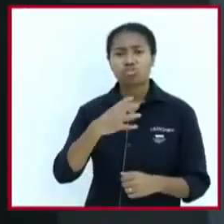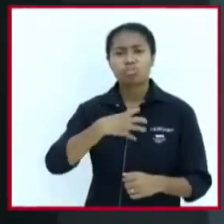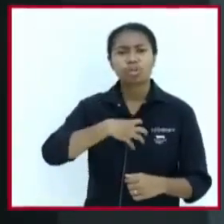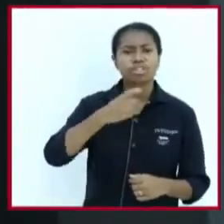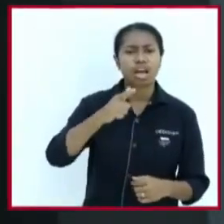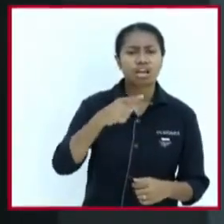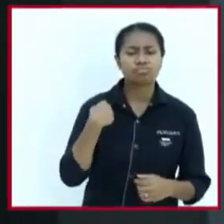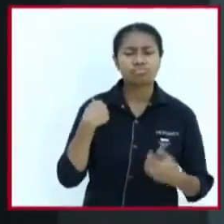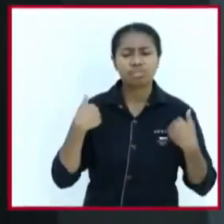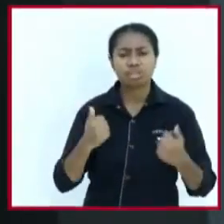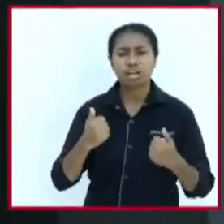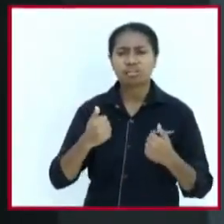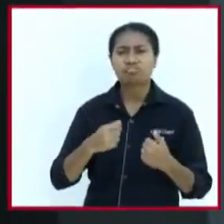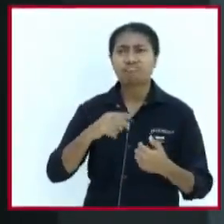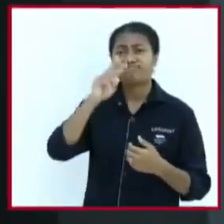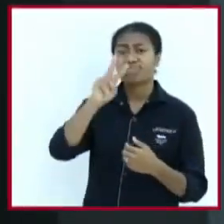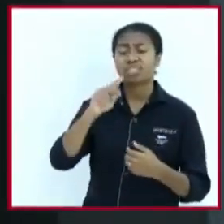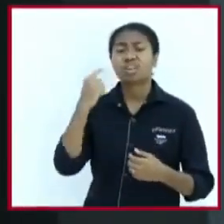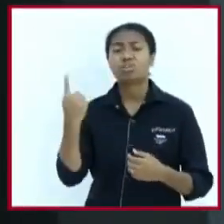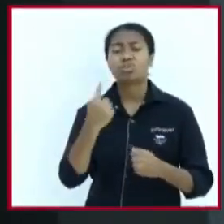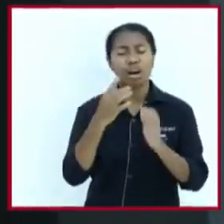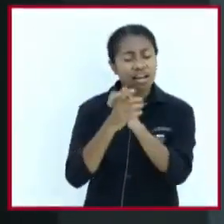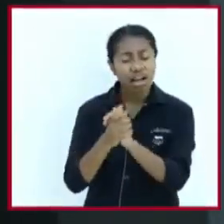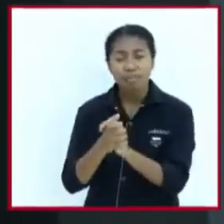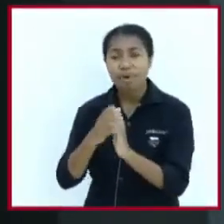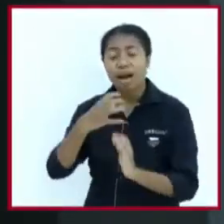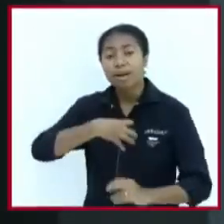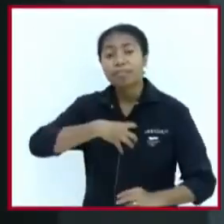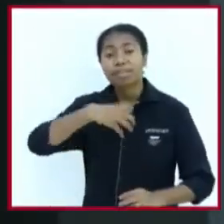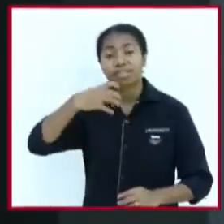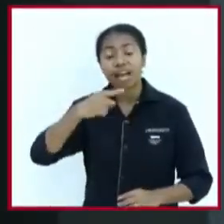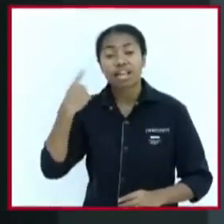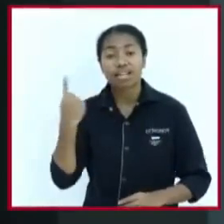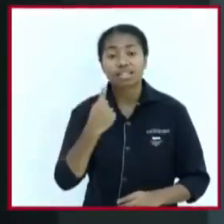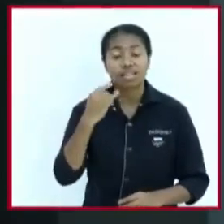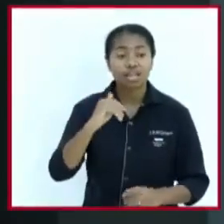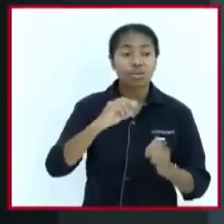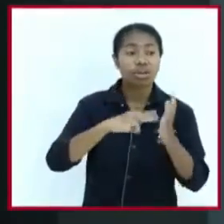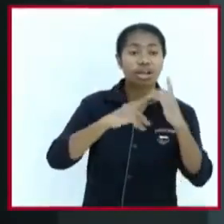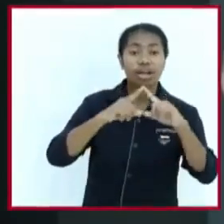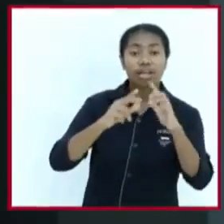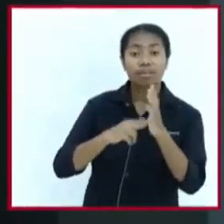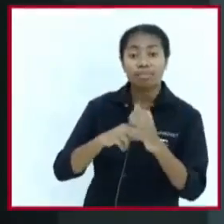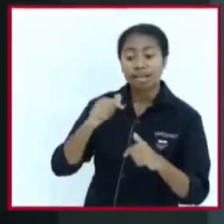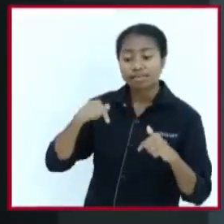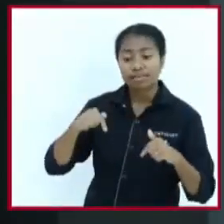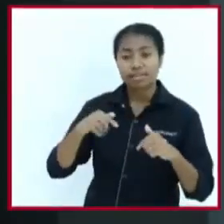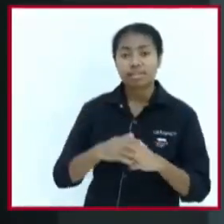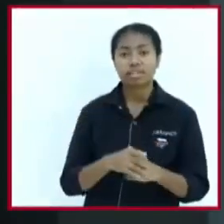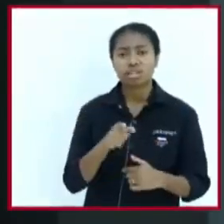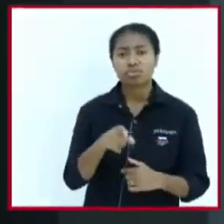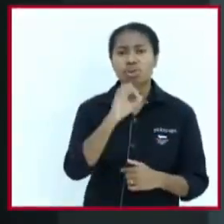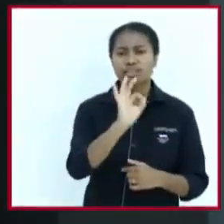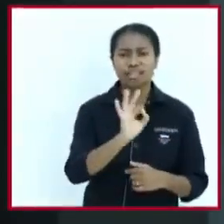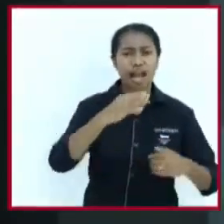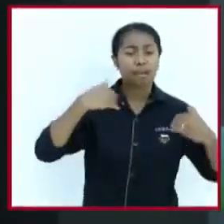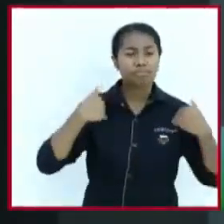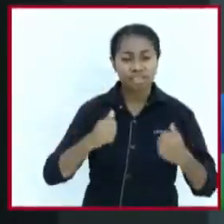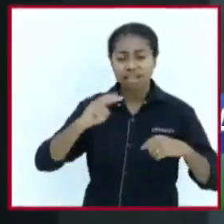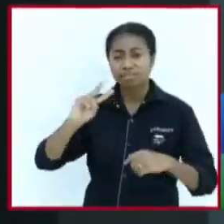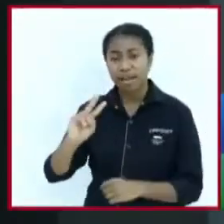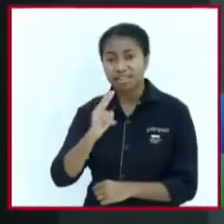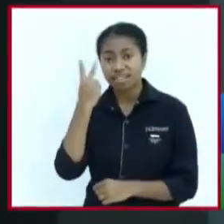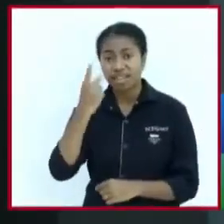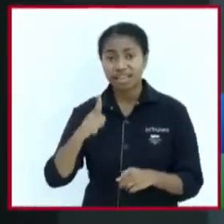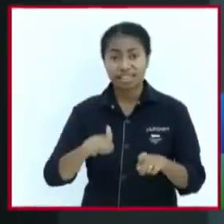seluruh agama di dunia ini seluruh kepercayaan di dunia ini seluruh iman yang ada di kolong langit ini tidak bisa dibandingkan